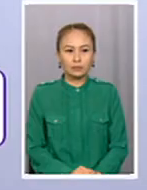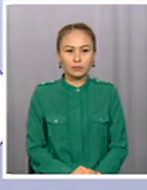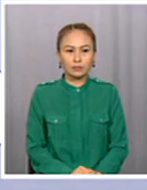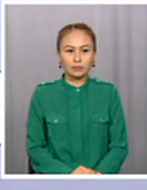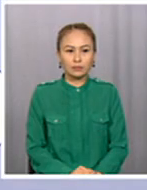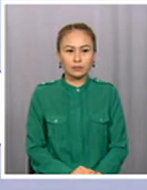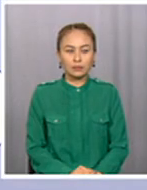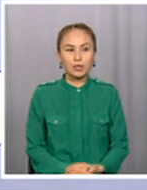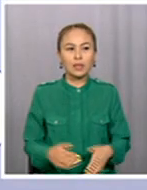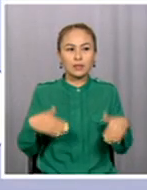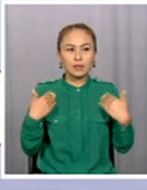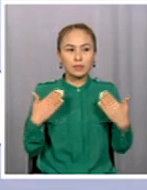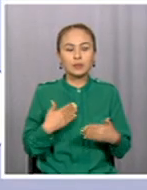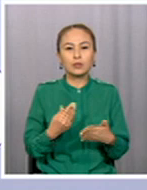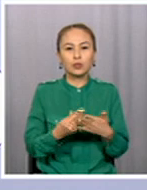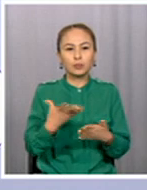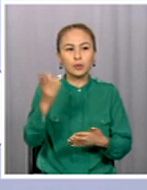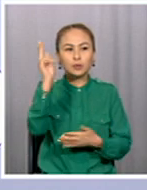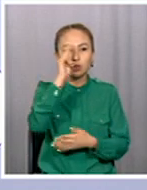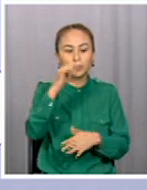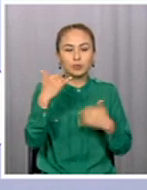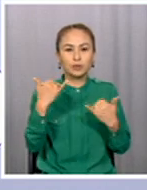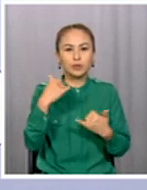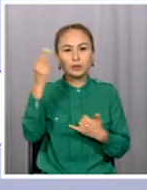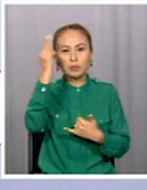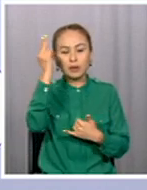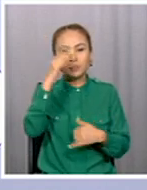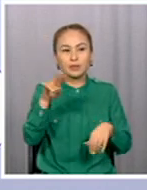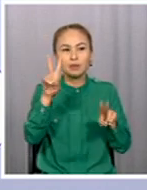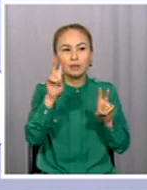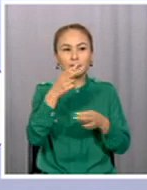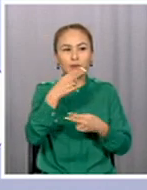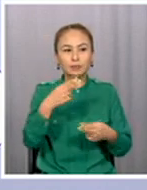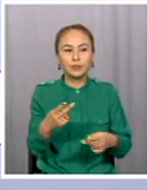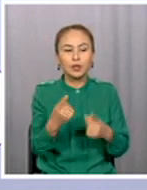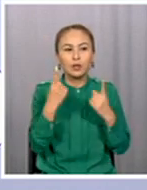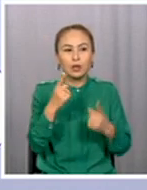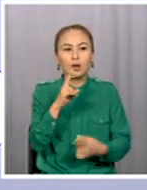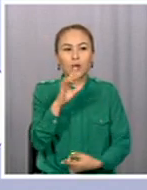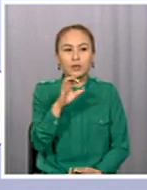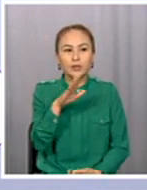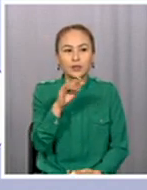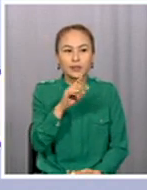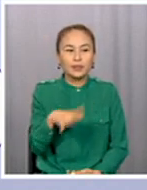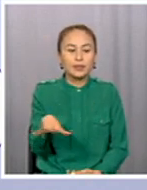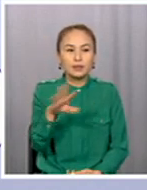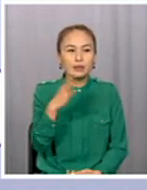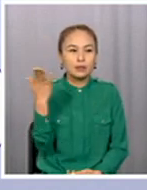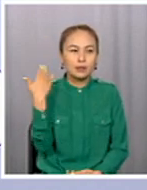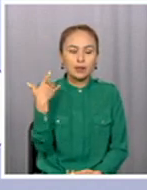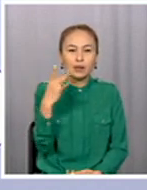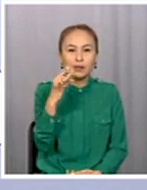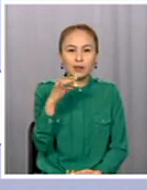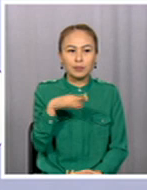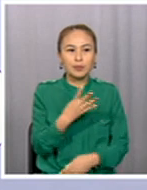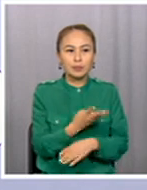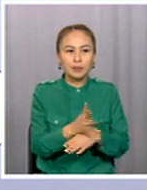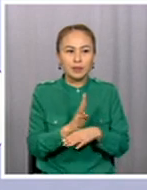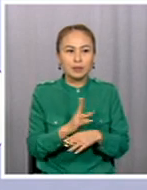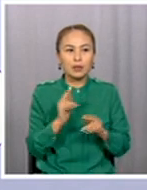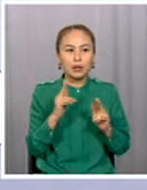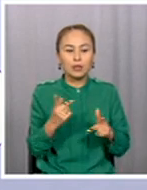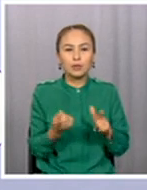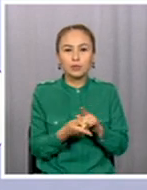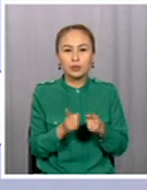Сәлеметсіздер ме, құрметті оқушылар! Бүгінгі сабағымыздың тақырыбы. Ұлы Константин кезінде Рим империясы